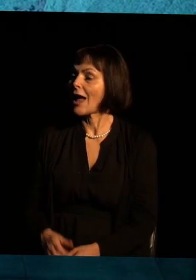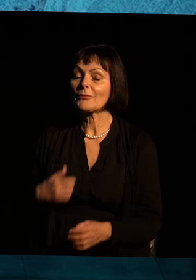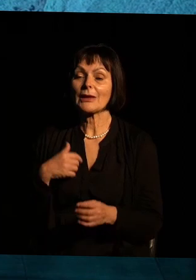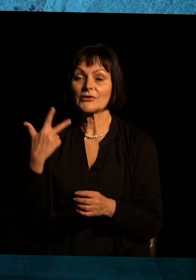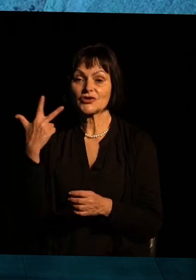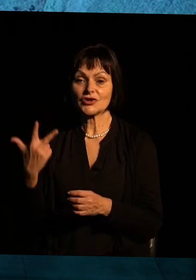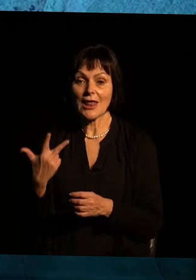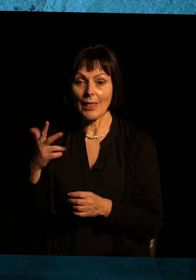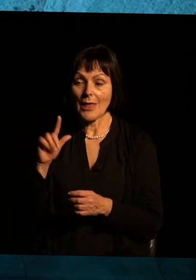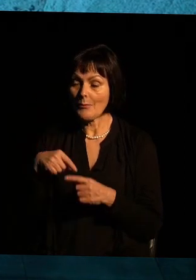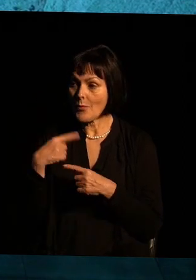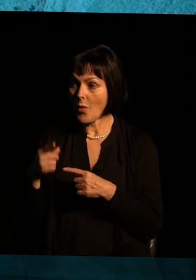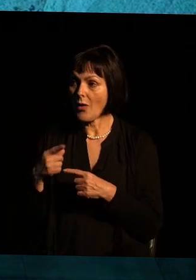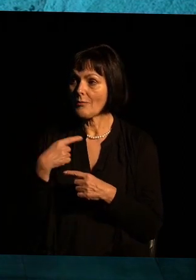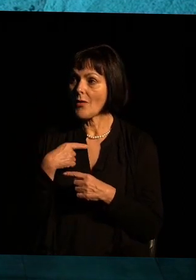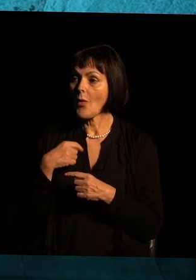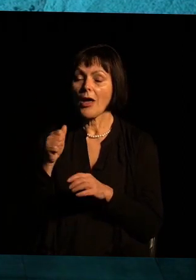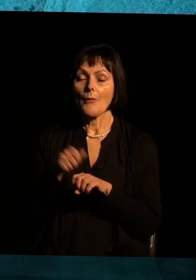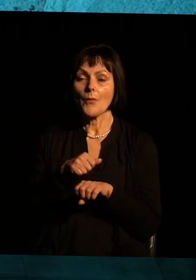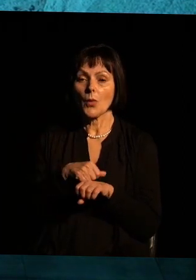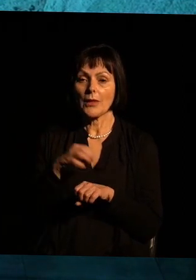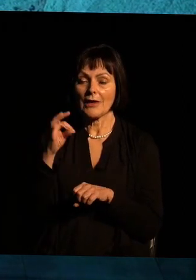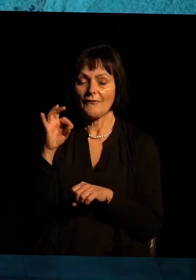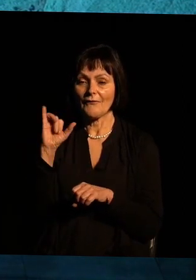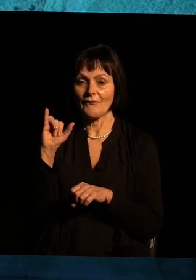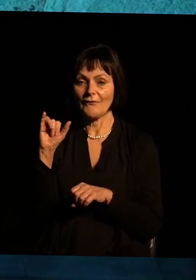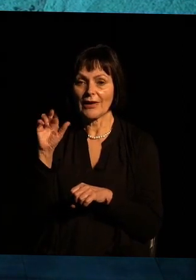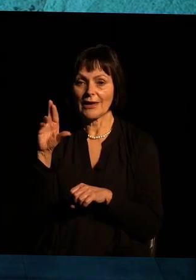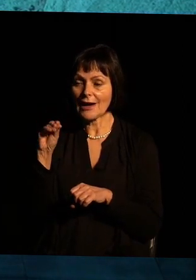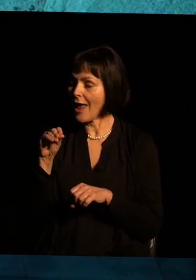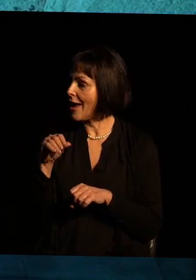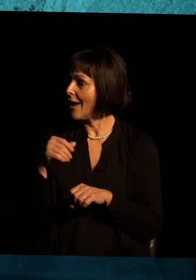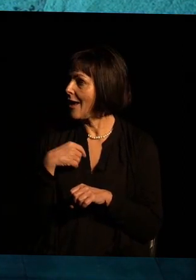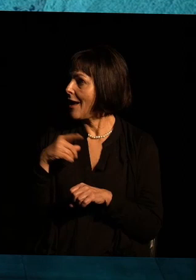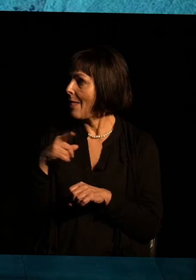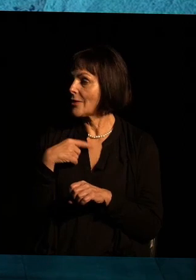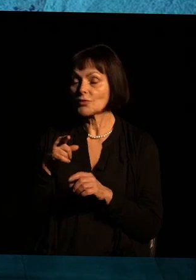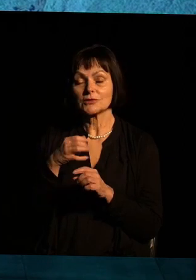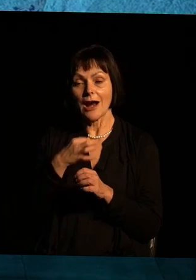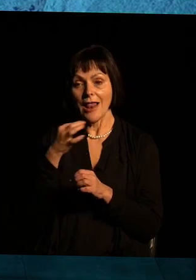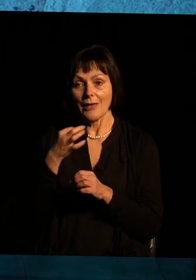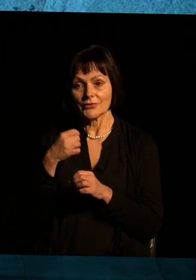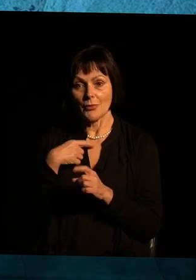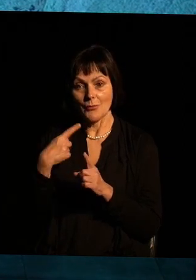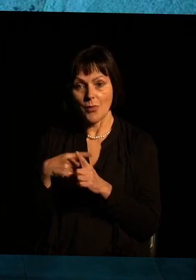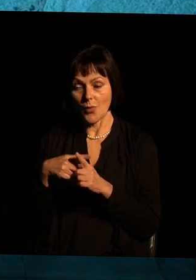później nastąpiła, bo to były te buty Fire firmy Boreal, no nie? Ale te Super Gratony już też no, znacząco odbiegały in